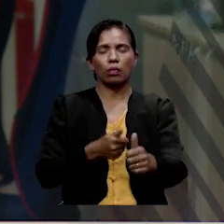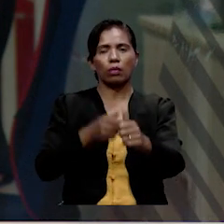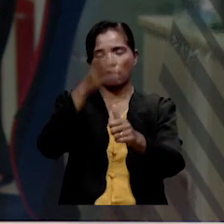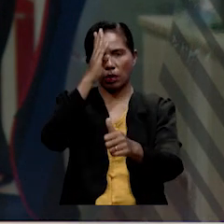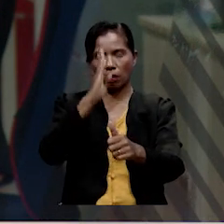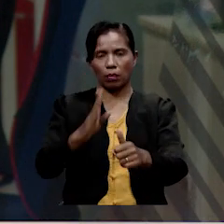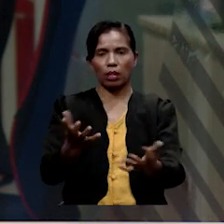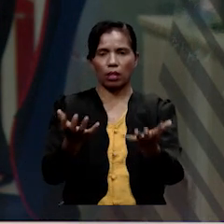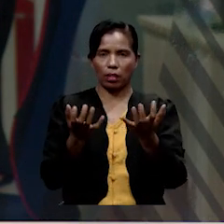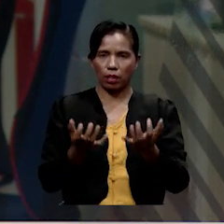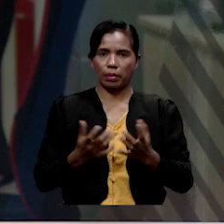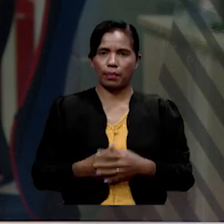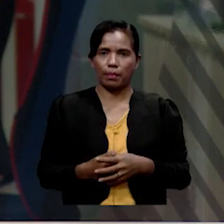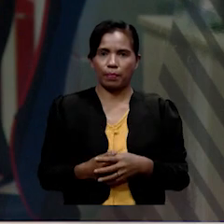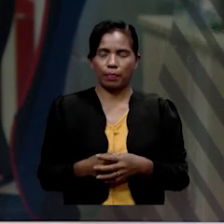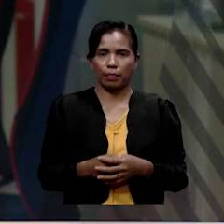nihakarak.